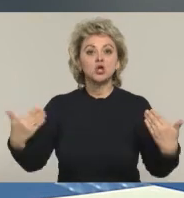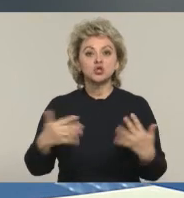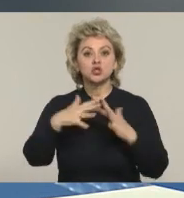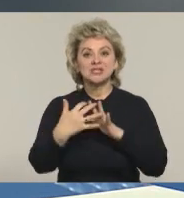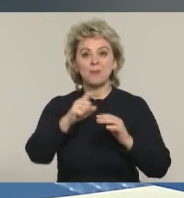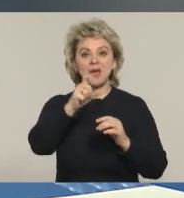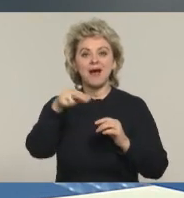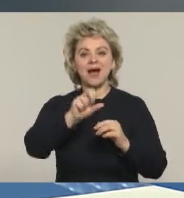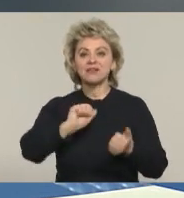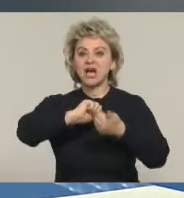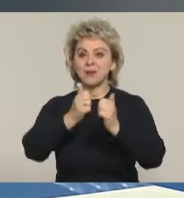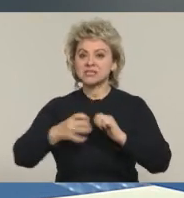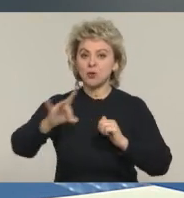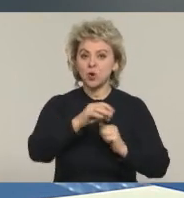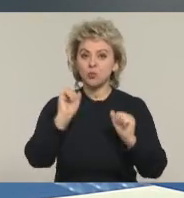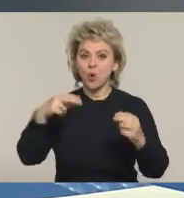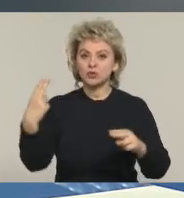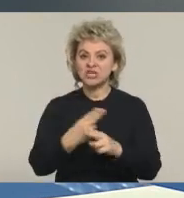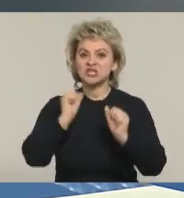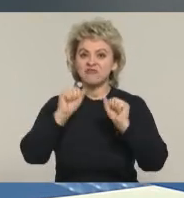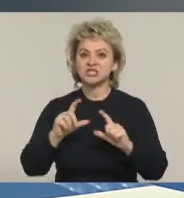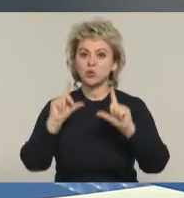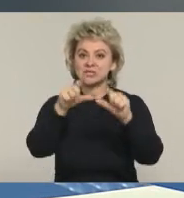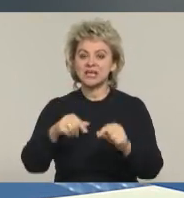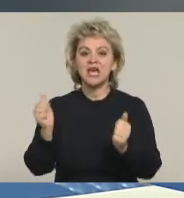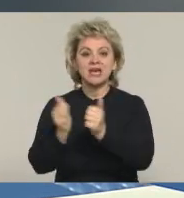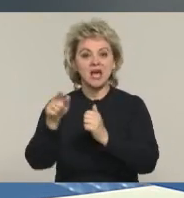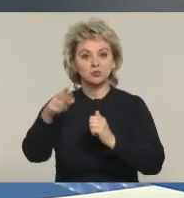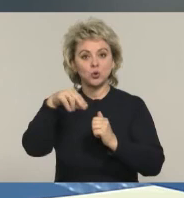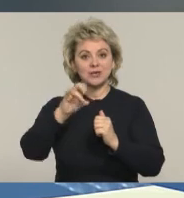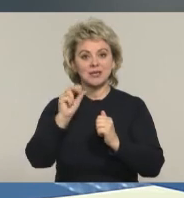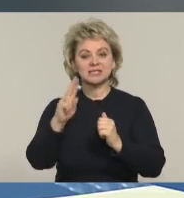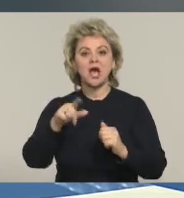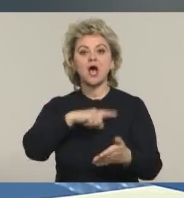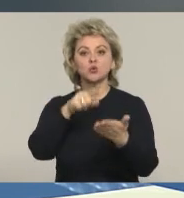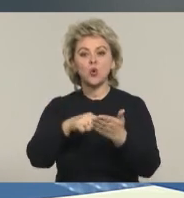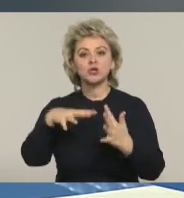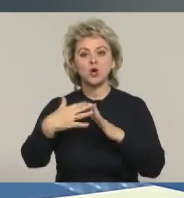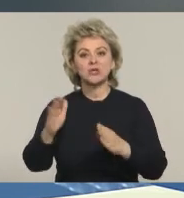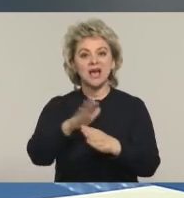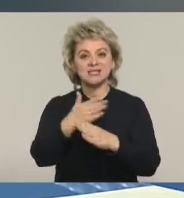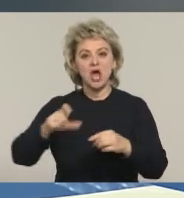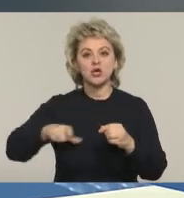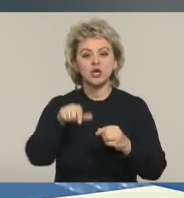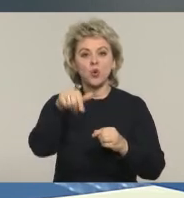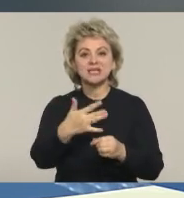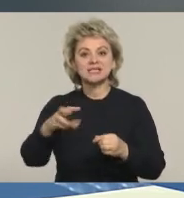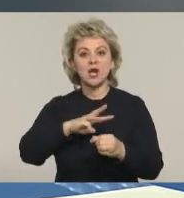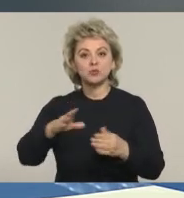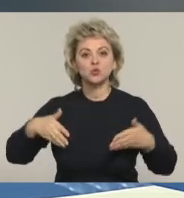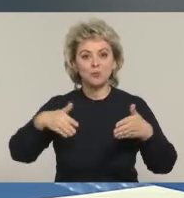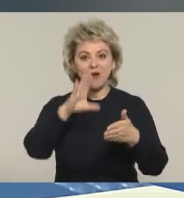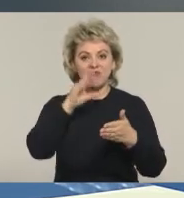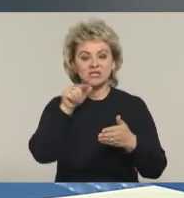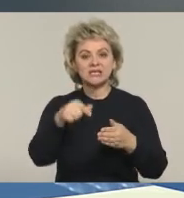Жители хутора Михайловка в Каменском районе могут лишиться возможности ездить в соседний Донецк. От города хутора отделяет река и несколько минут пути по